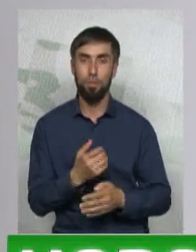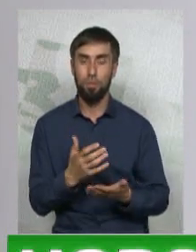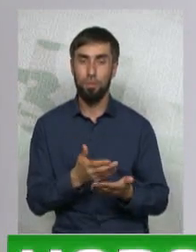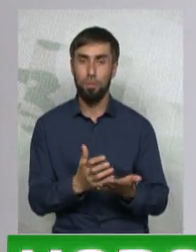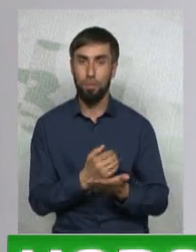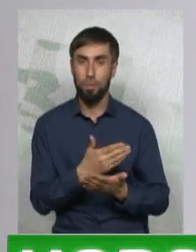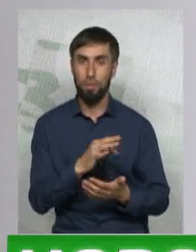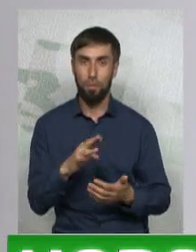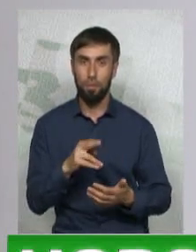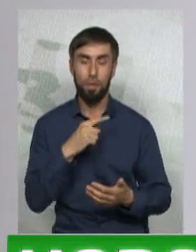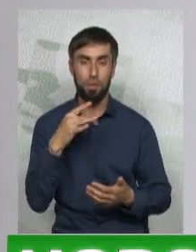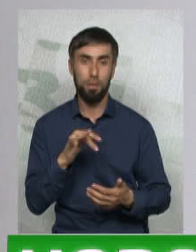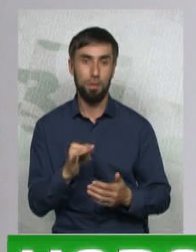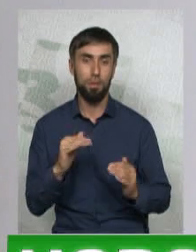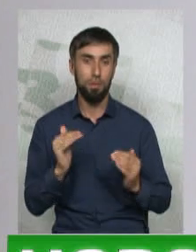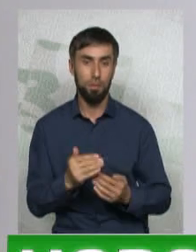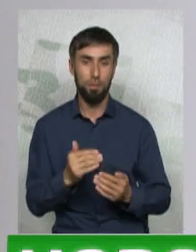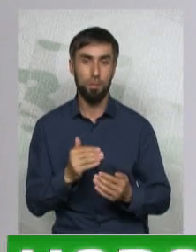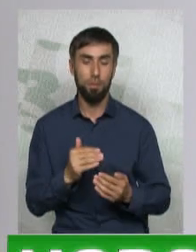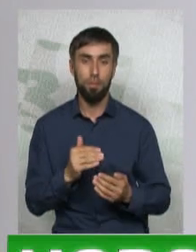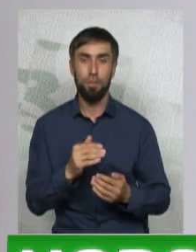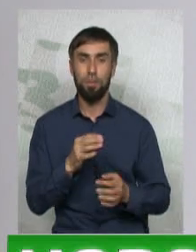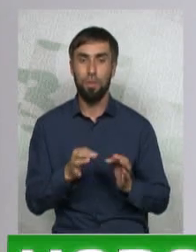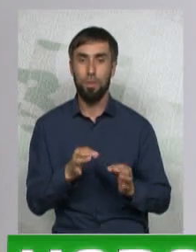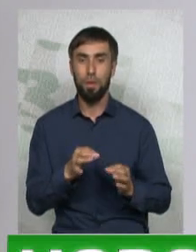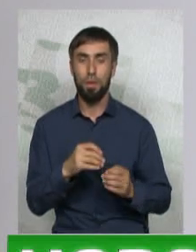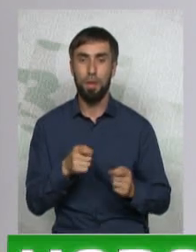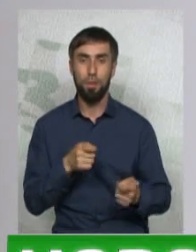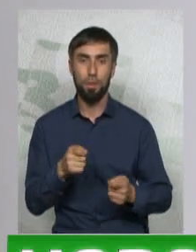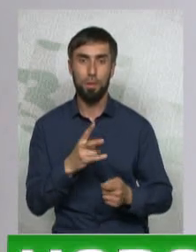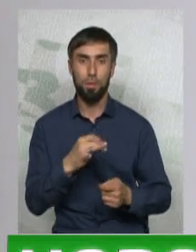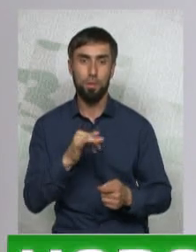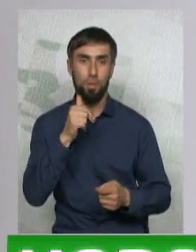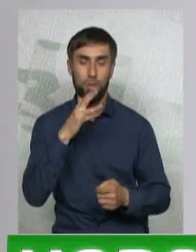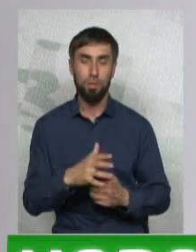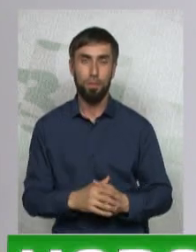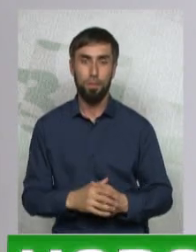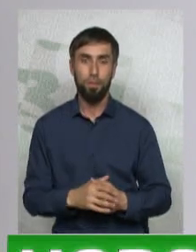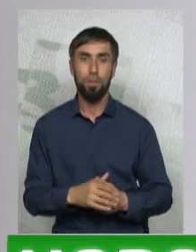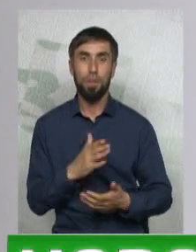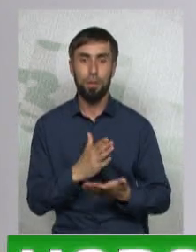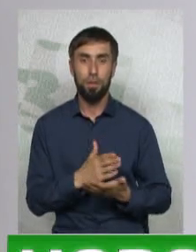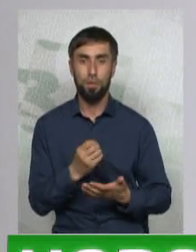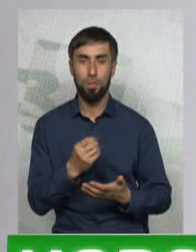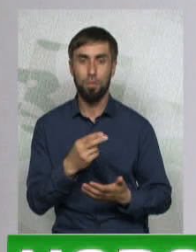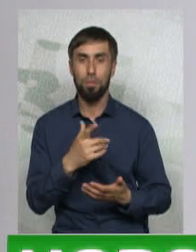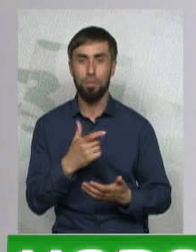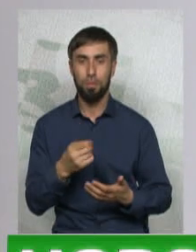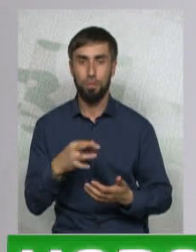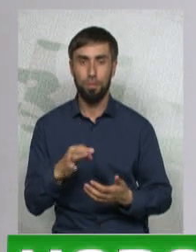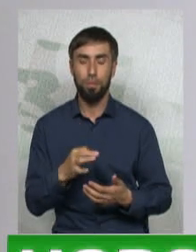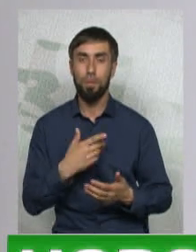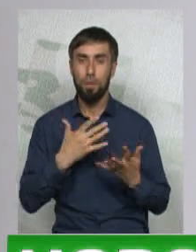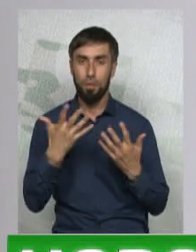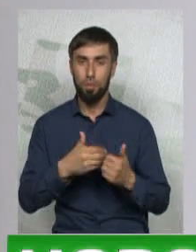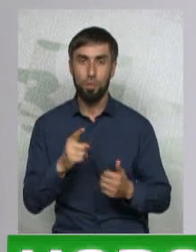республиканский бюджет, ну и к снижению той, может быть, ненормативной административной нагрузки, которая существует еще кое-где. Мы считаем, что вот